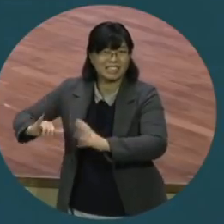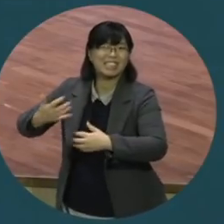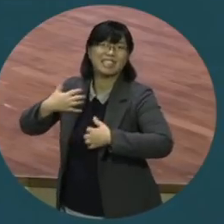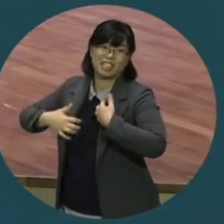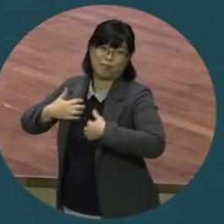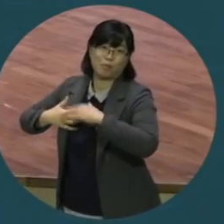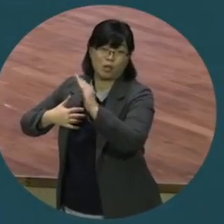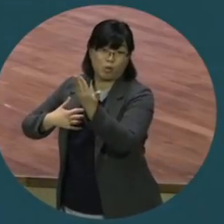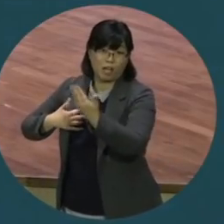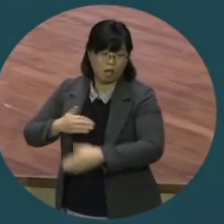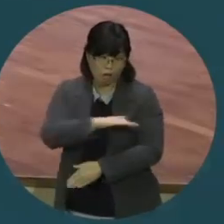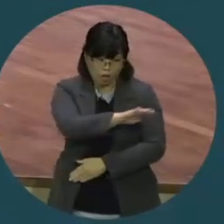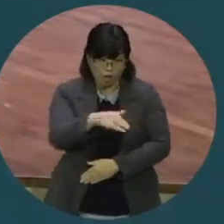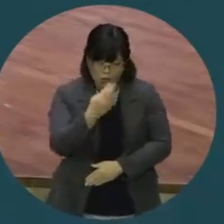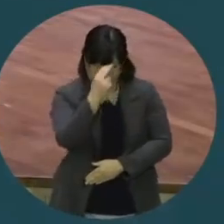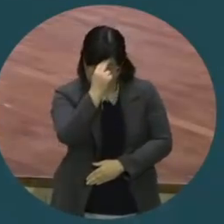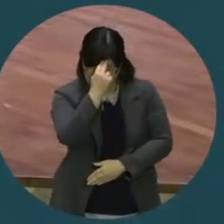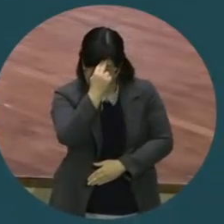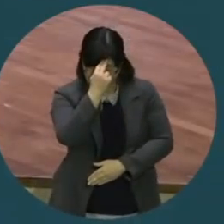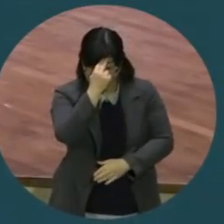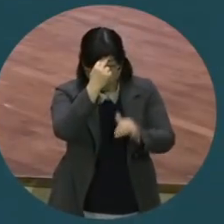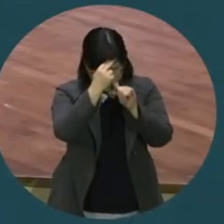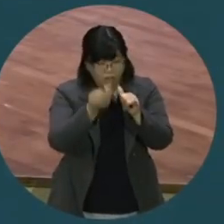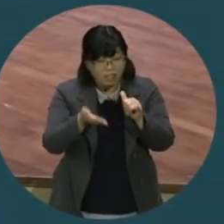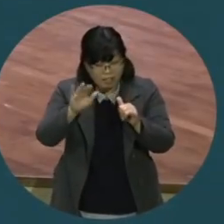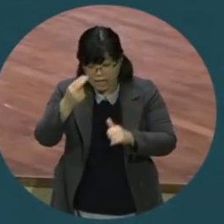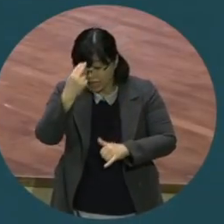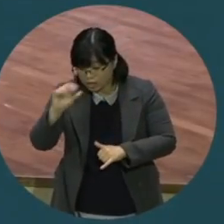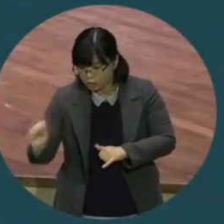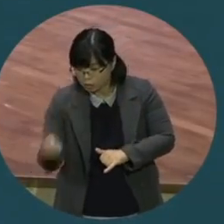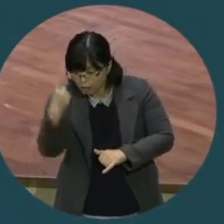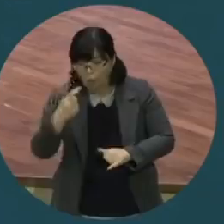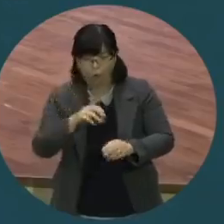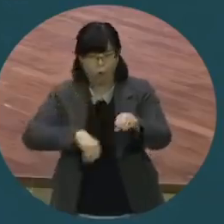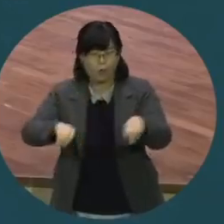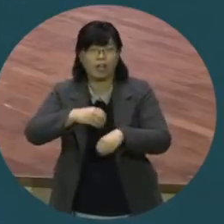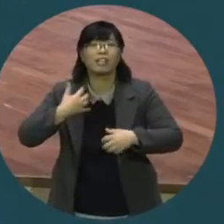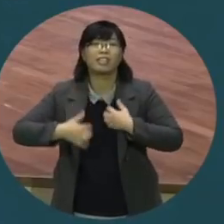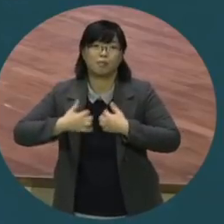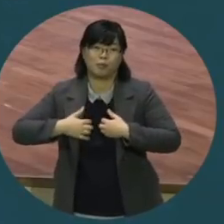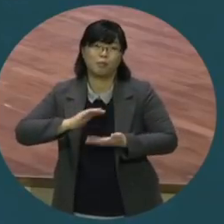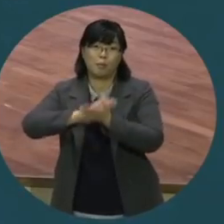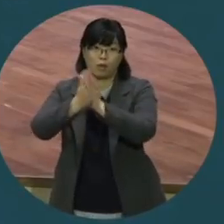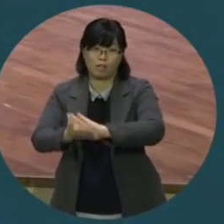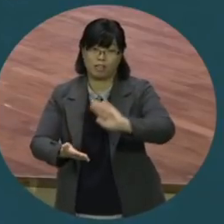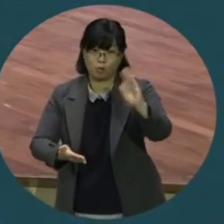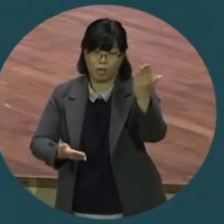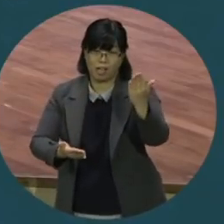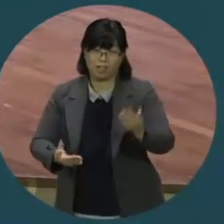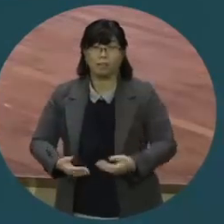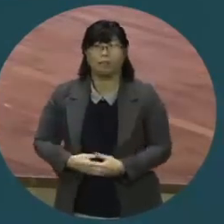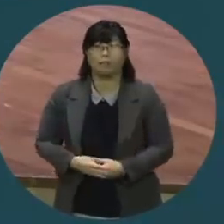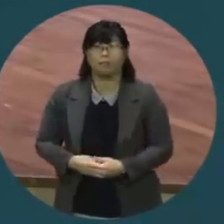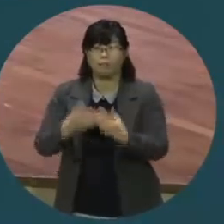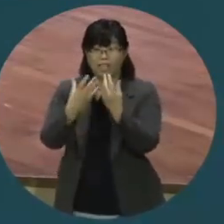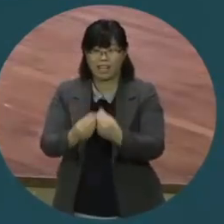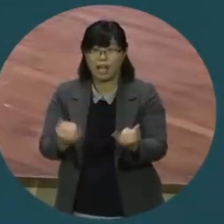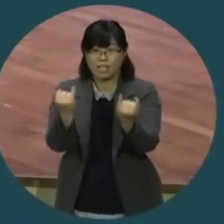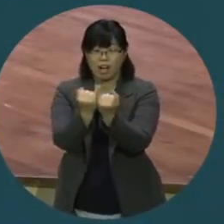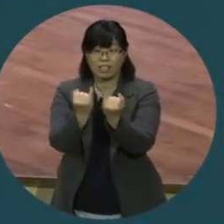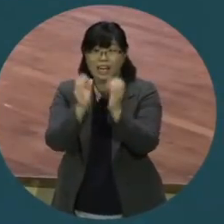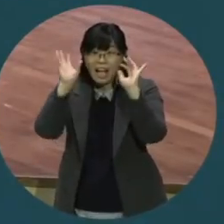기뻐하리라. 너희는 근심하겠으나 너희 근심이 도리어 기쁨이 되리라. 여자가 해산하게 되면 그때가